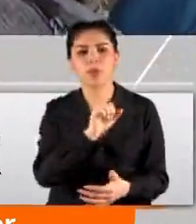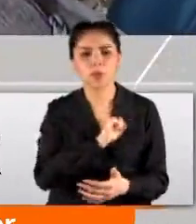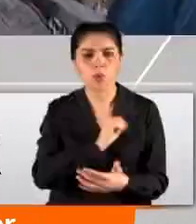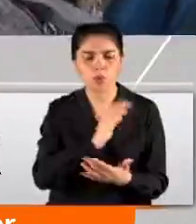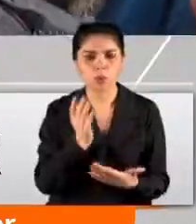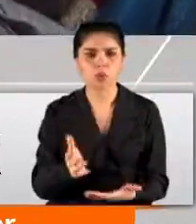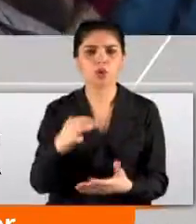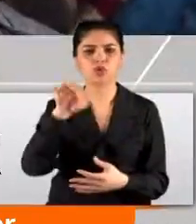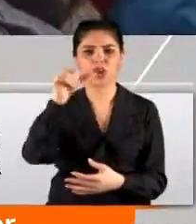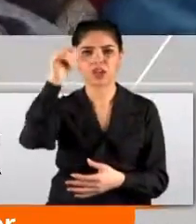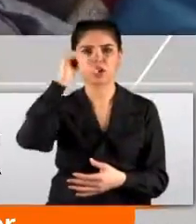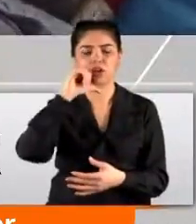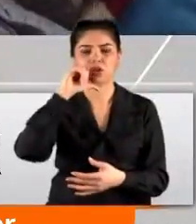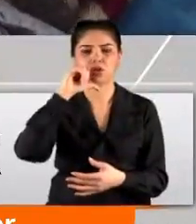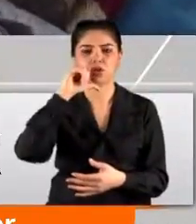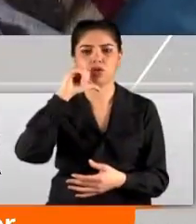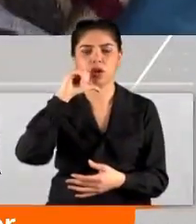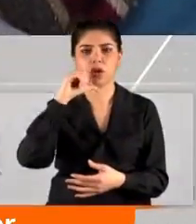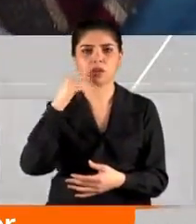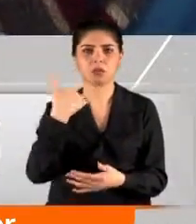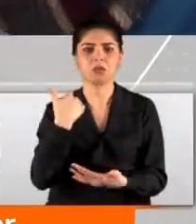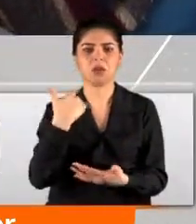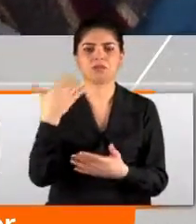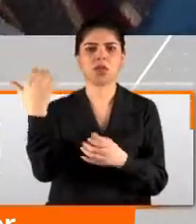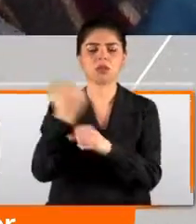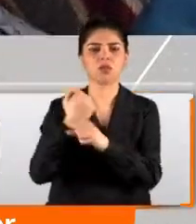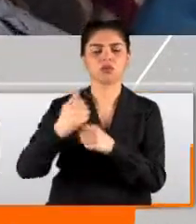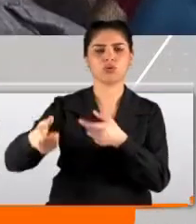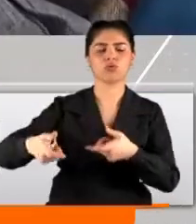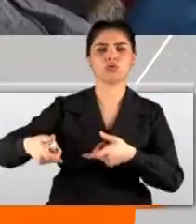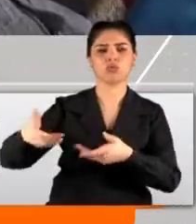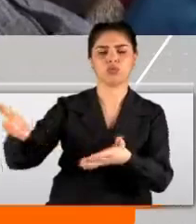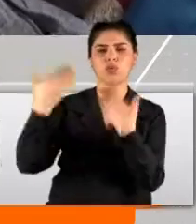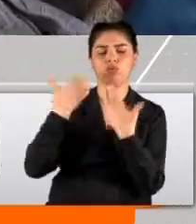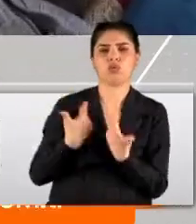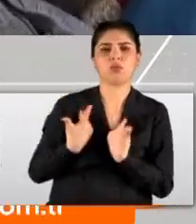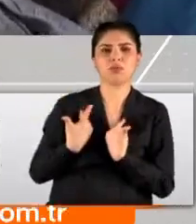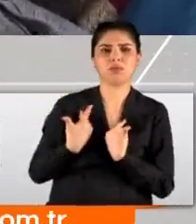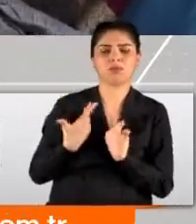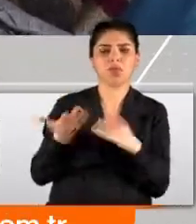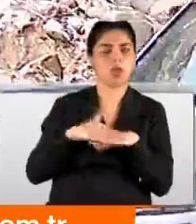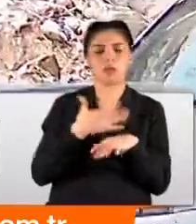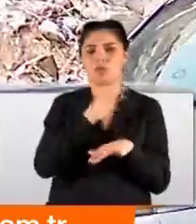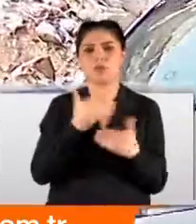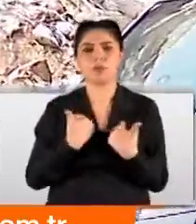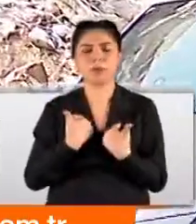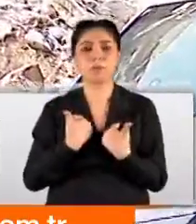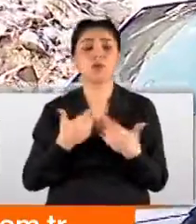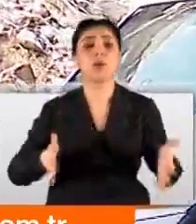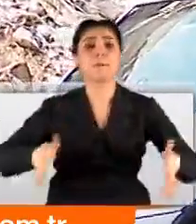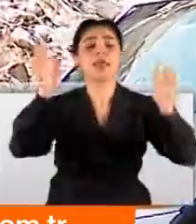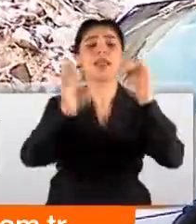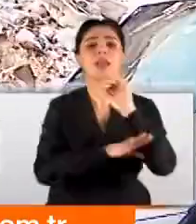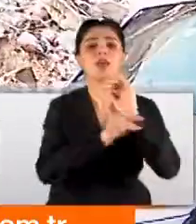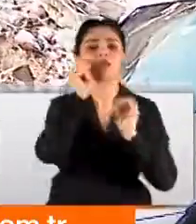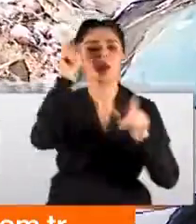çay içerken üstüne yani inşaat malzemeleri düşmüş. Yani ne yapacağımızı bilmiyoruz. Binada yaşayanlar